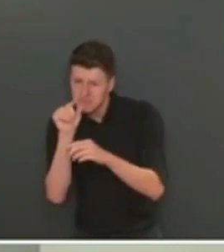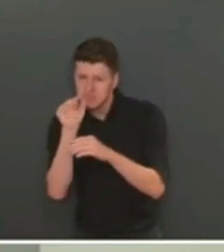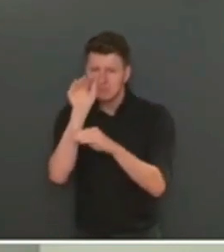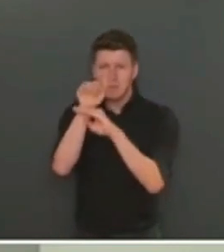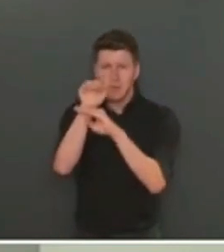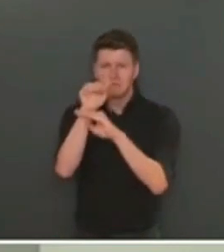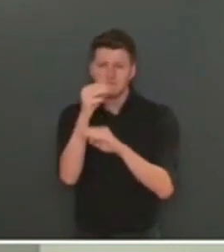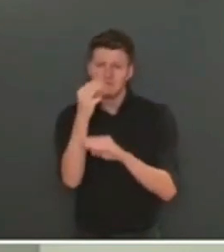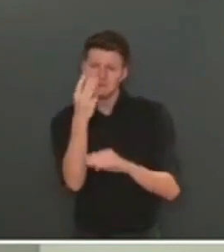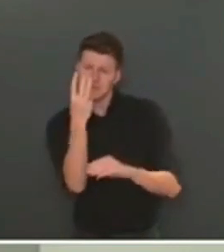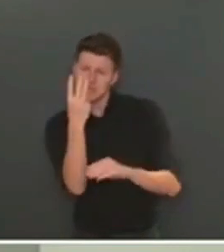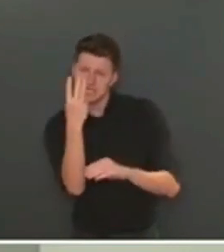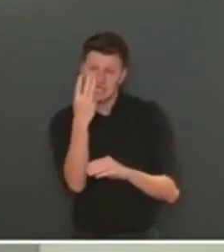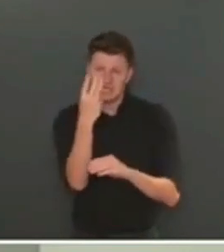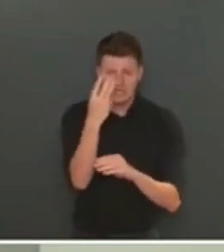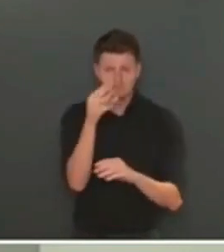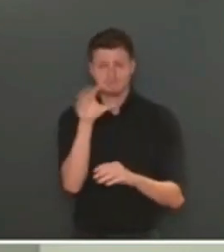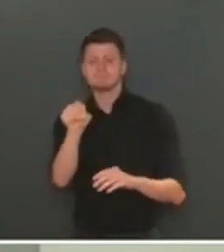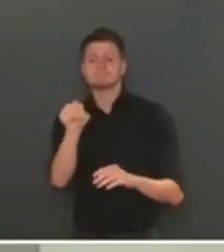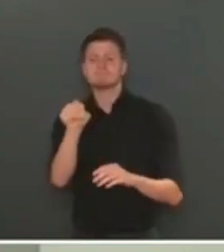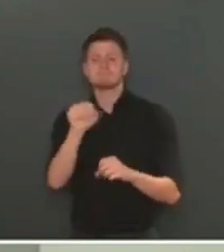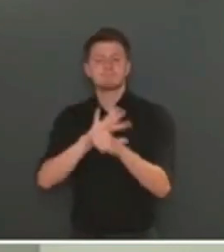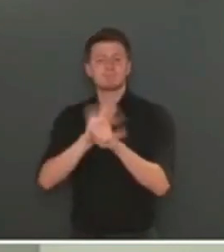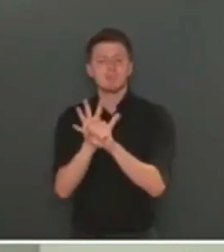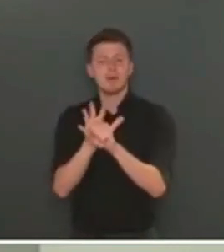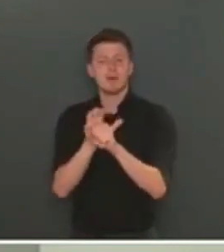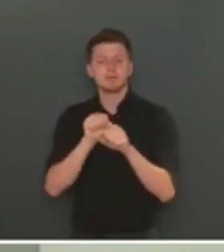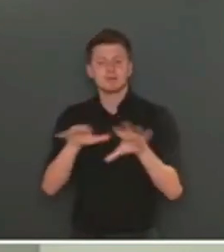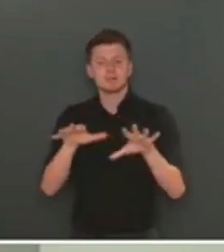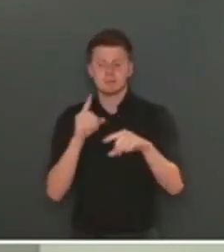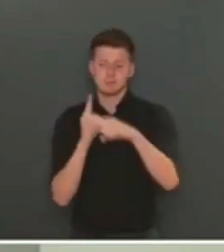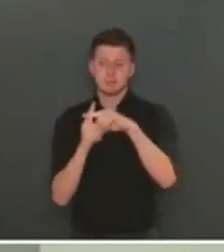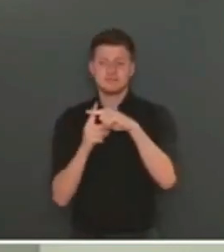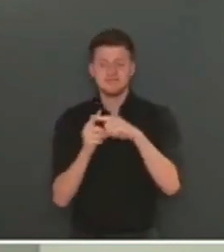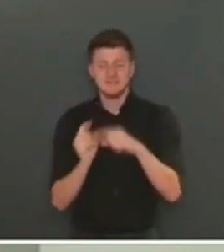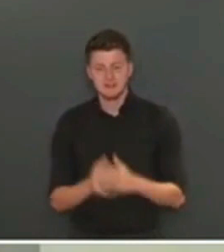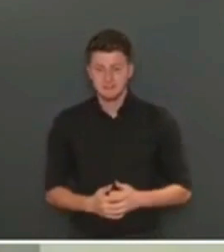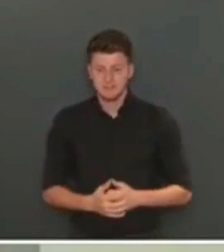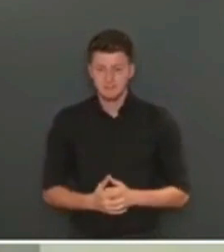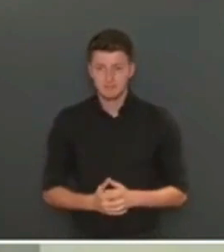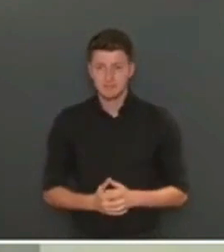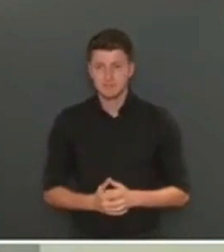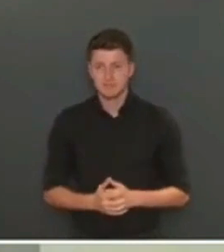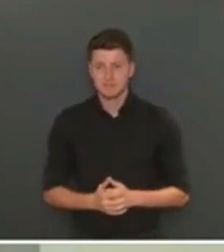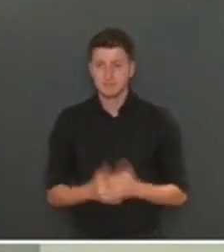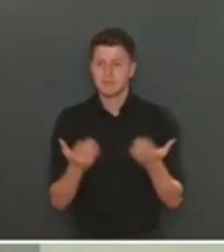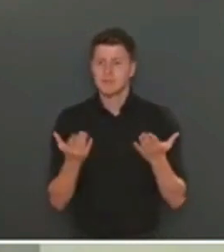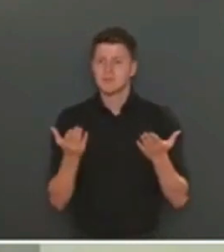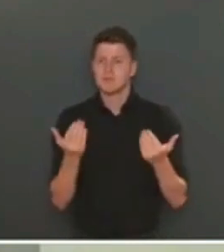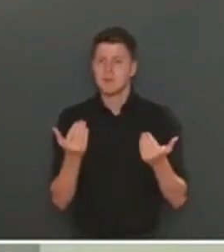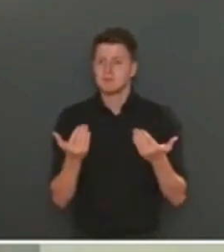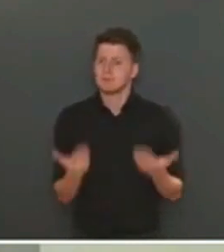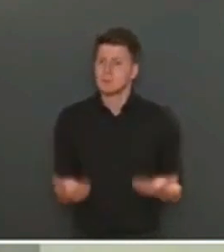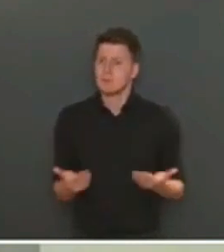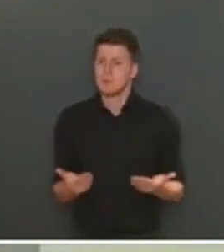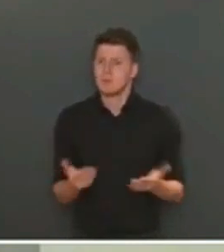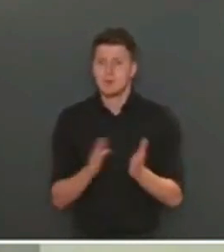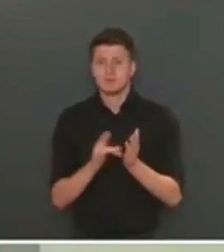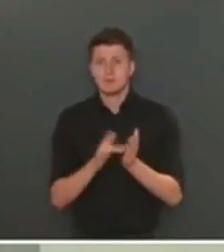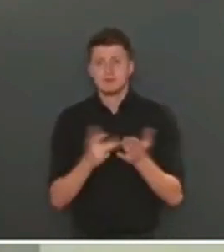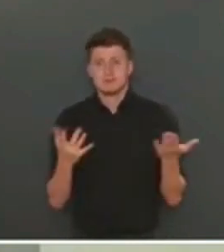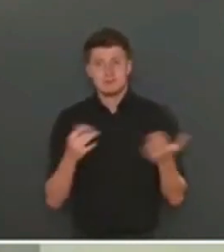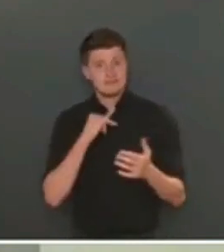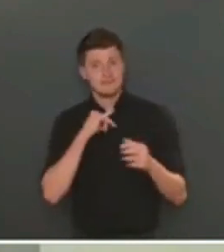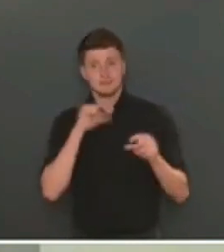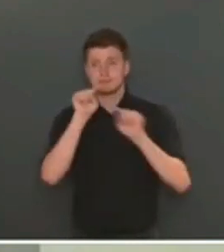تكبرين أن يكون أصلاحاً التوقف على تقول أن الكثير سيزاني Cela